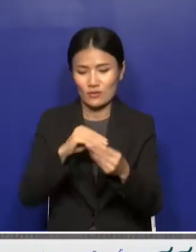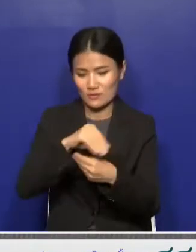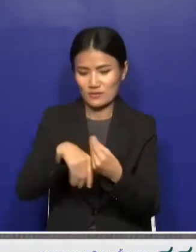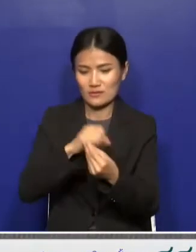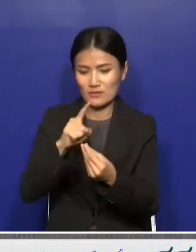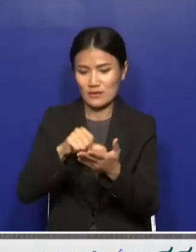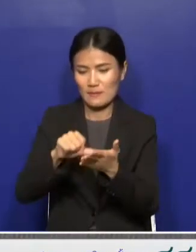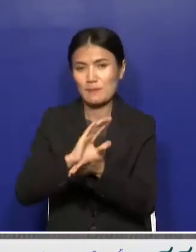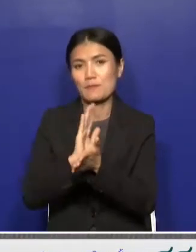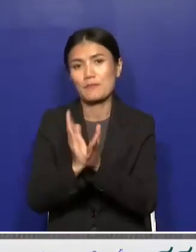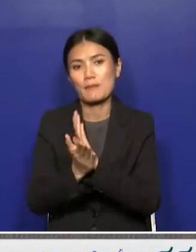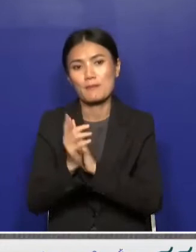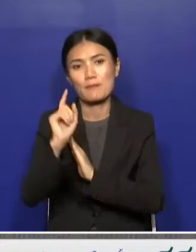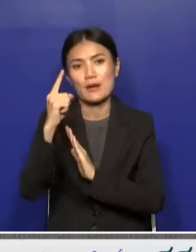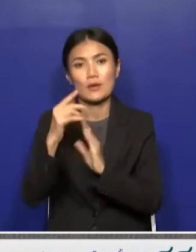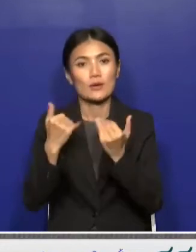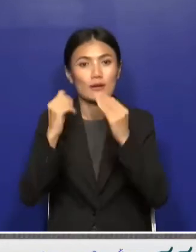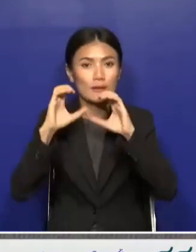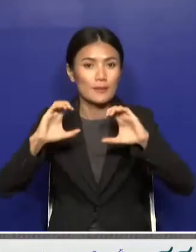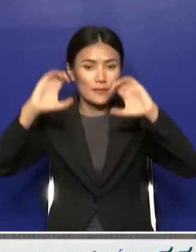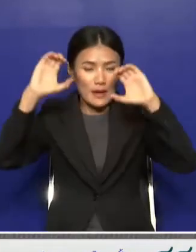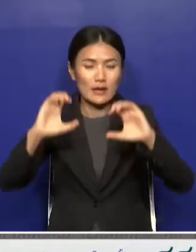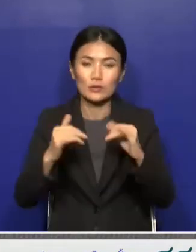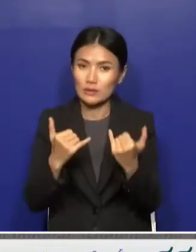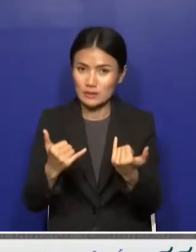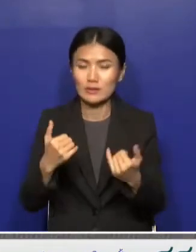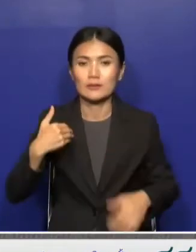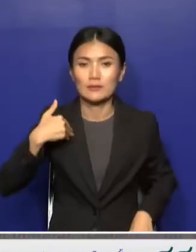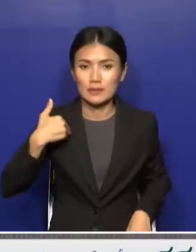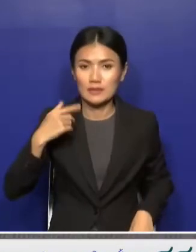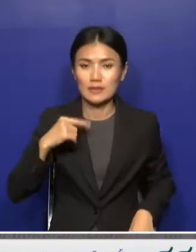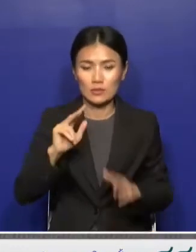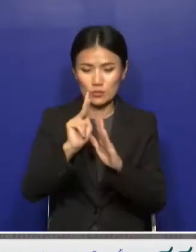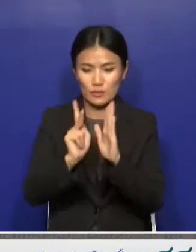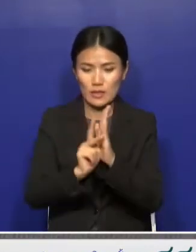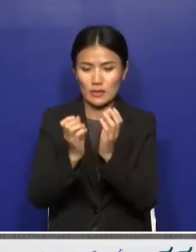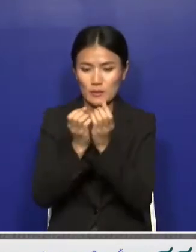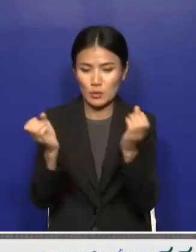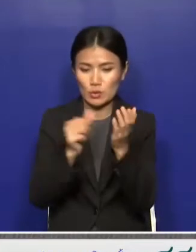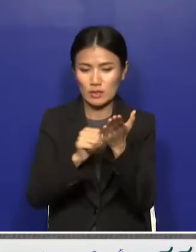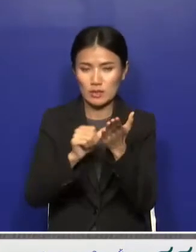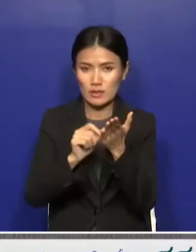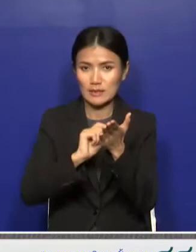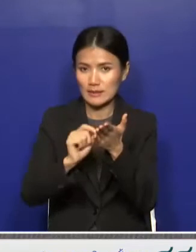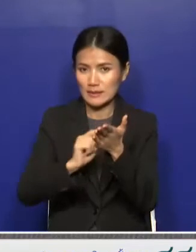างที่ผมได้กล่าวนะครับว่ารัฐบาลท่านเนี่ยได้มีการเขียนรัฐธรรมนูญไว้นะครับที่จะต้